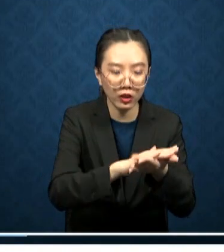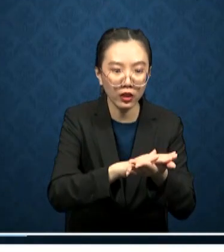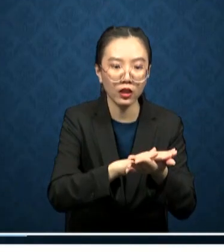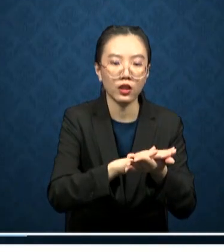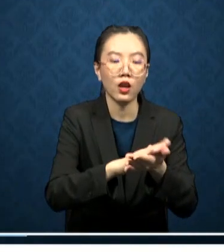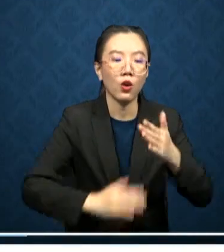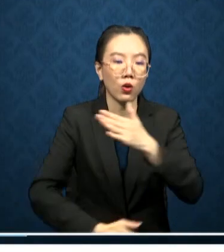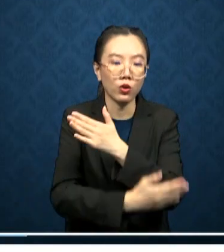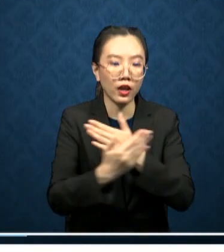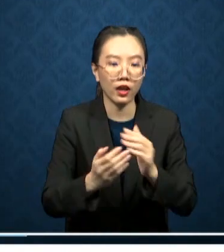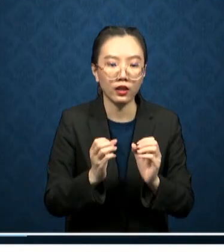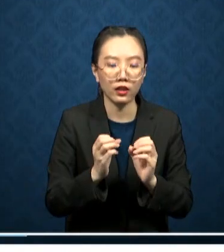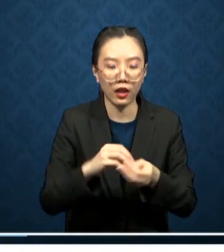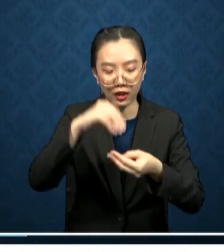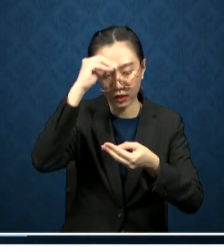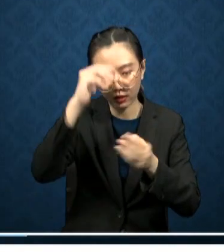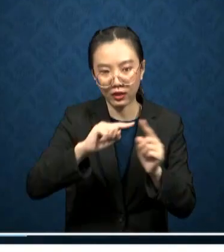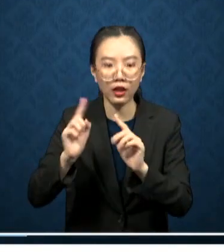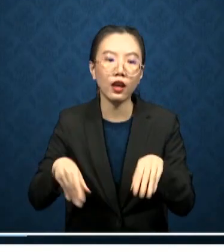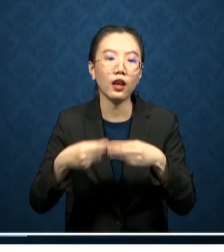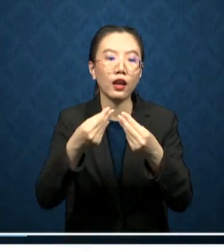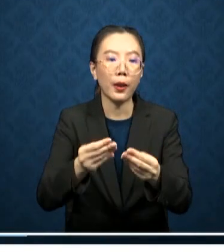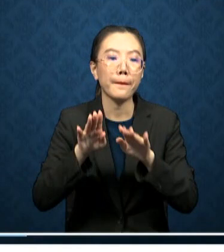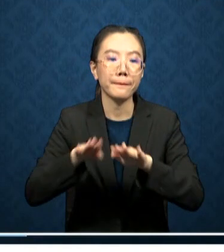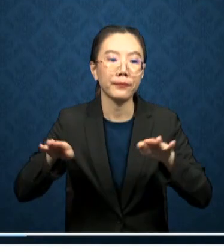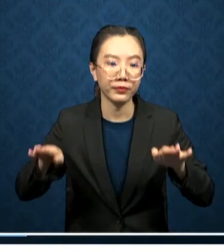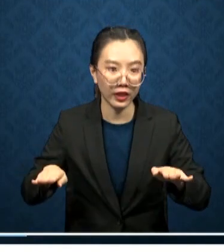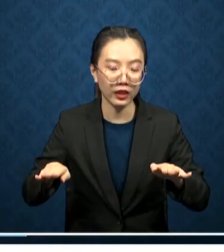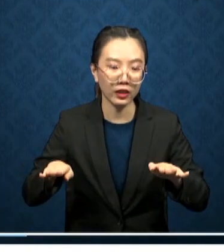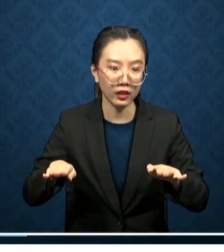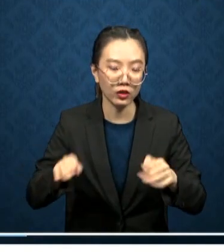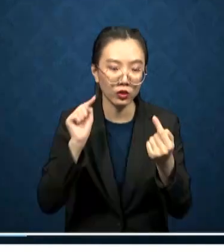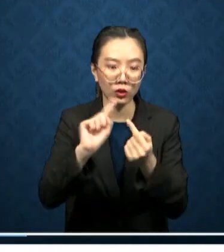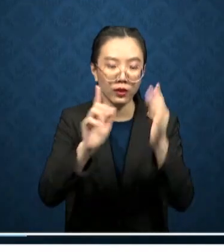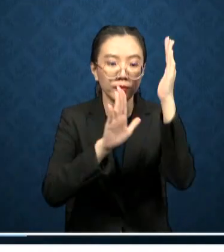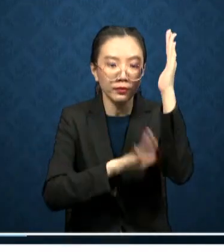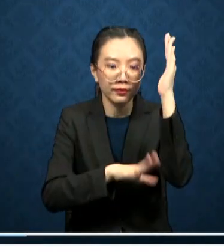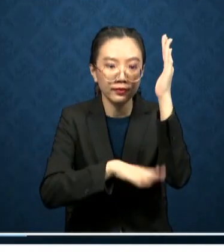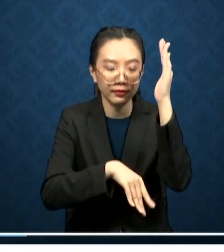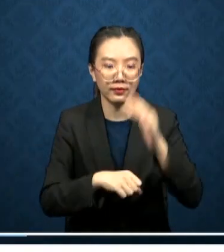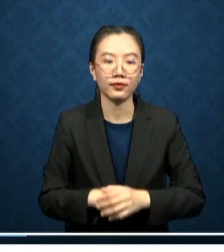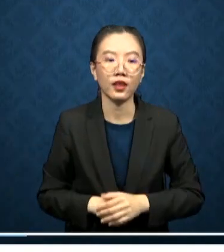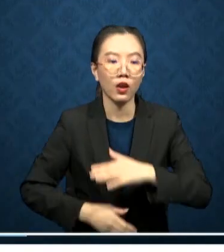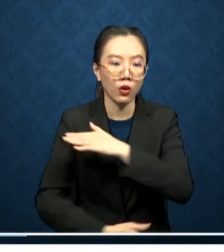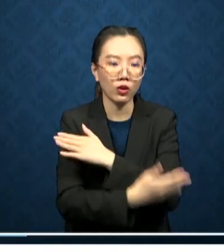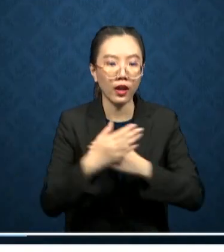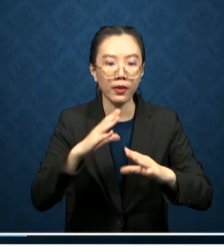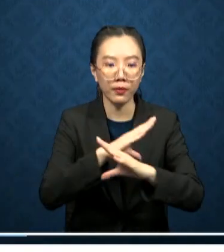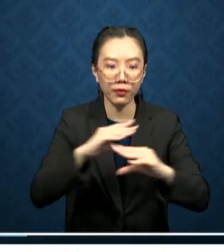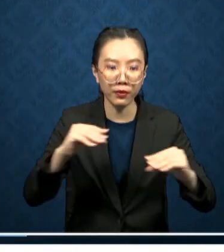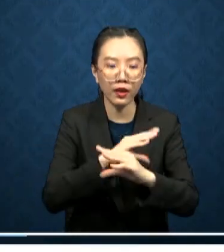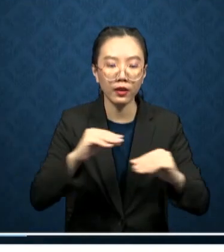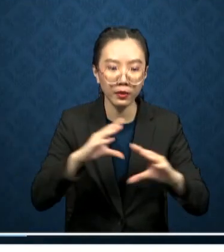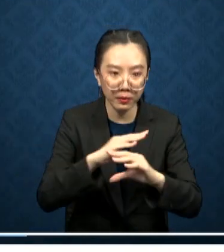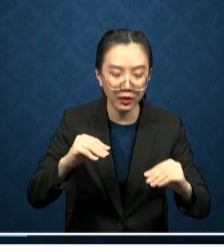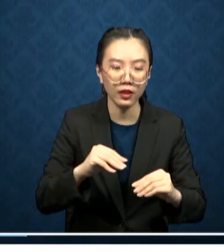สร้างโอกาทกศึกษาให้เด็กและจะเอาชนใพืที่จหแจัปรัต้ายและรโอกาสแรกเปลี่ยเรีรู้กับธพั